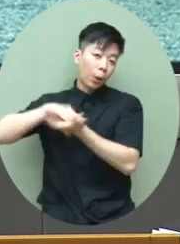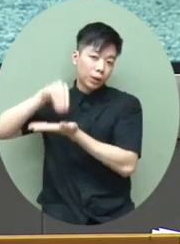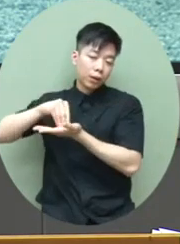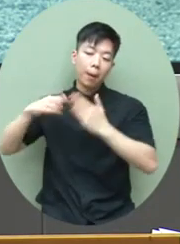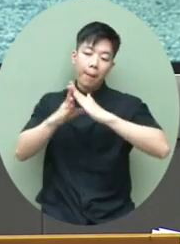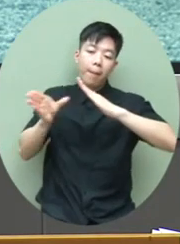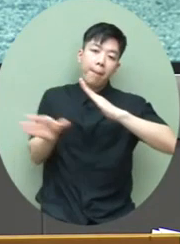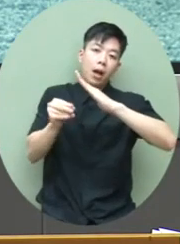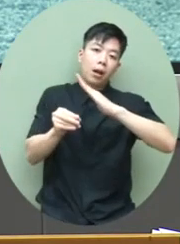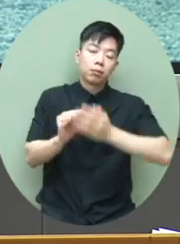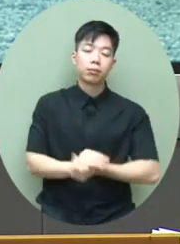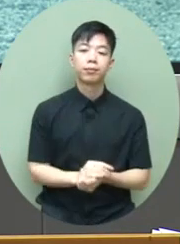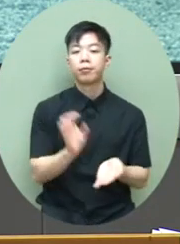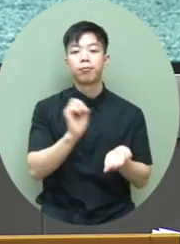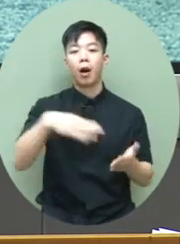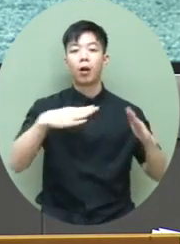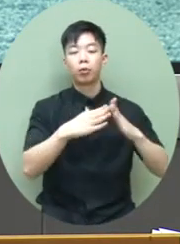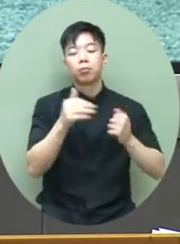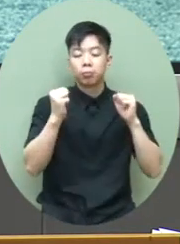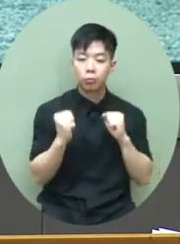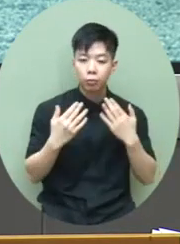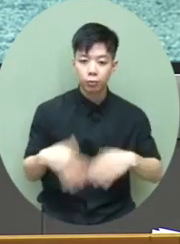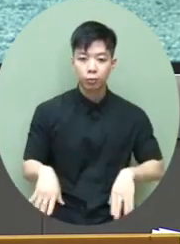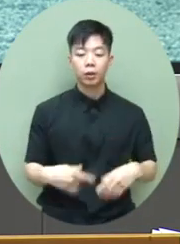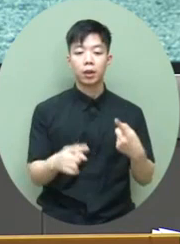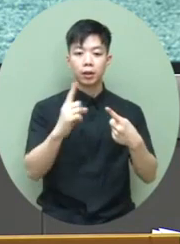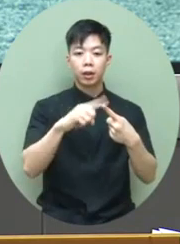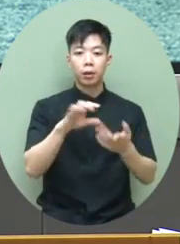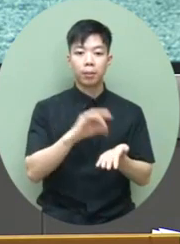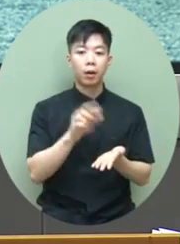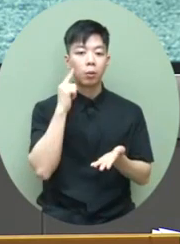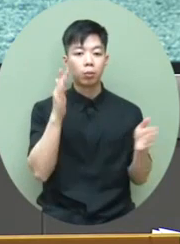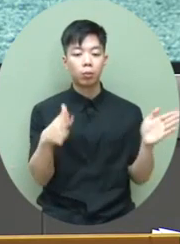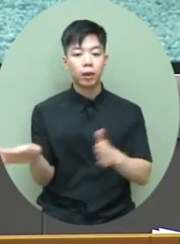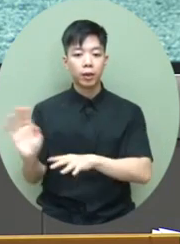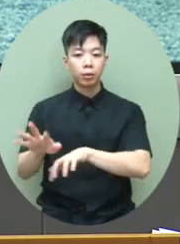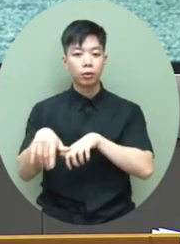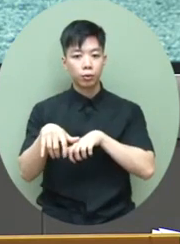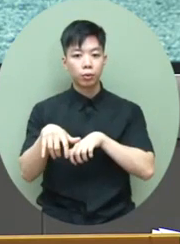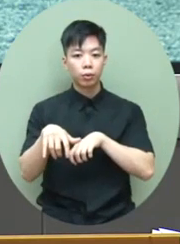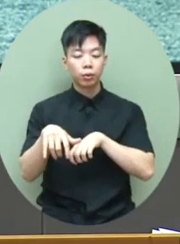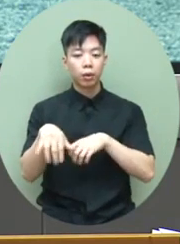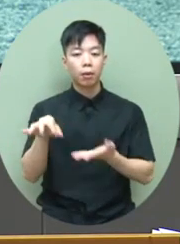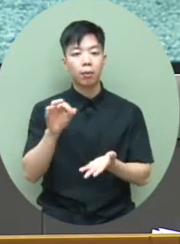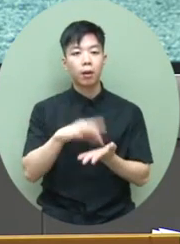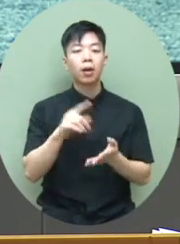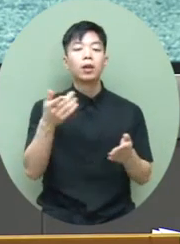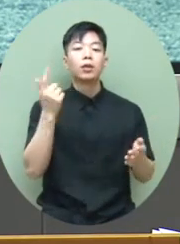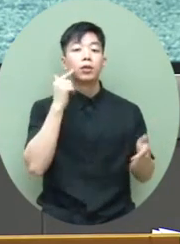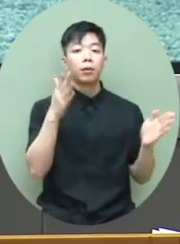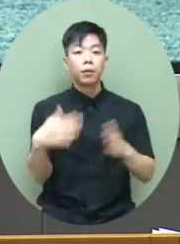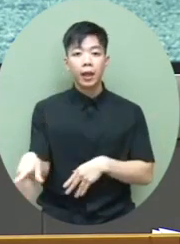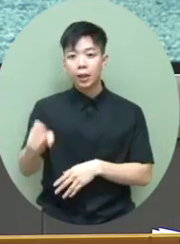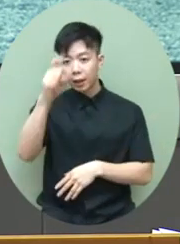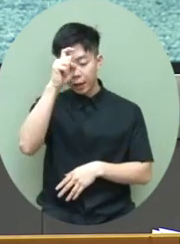係接受緊家居檢疫嘅。咁一個喺順利村順利紀讀順利紀律部隊宿舍居住嘅人